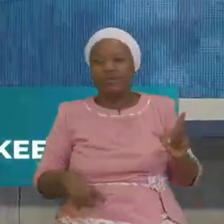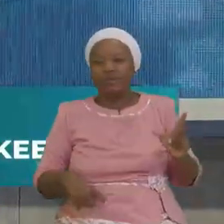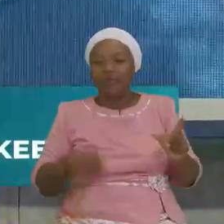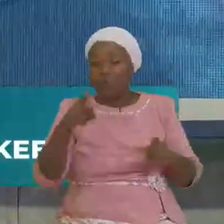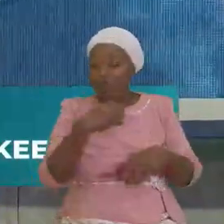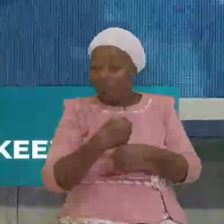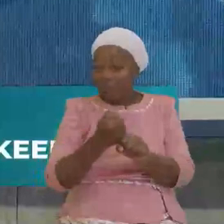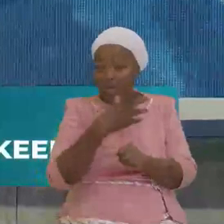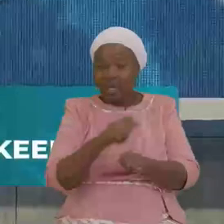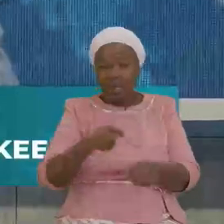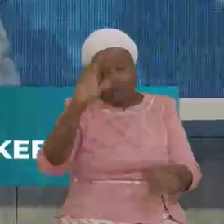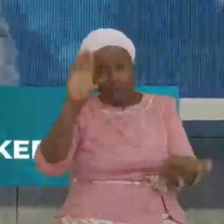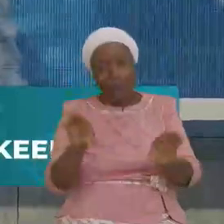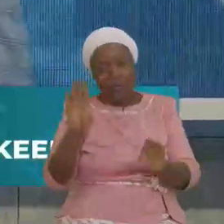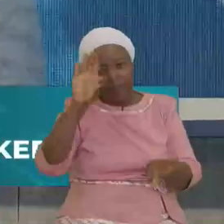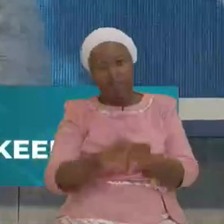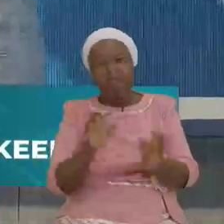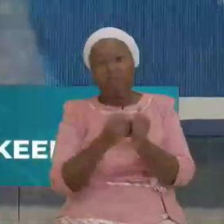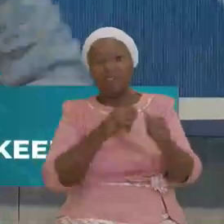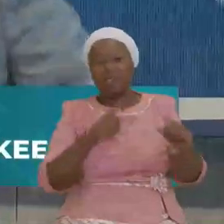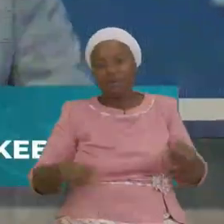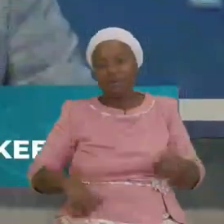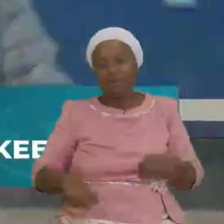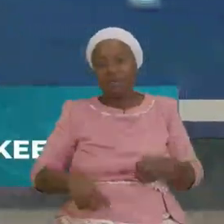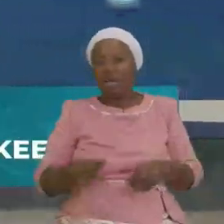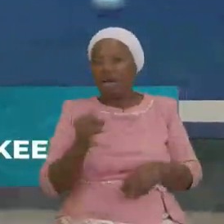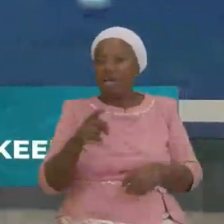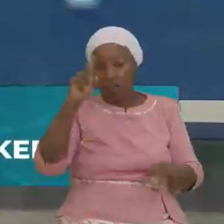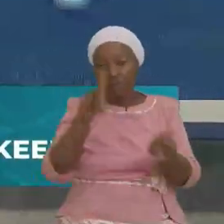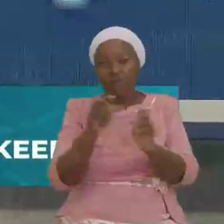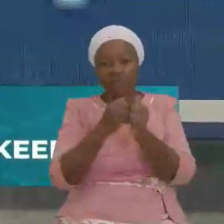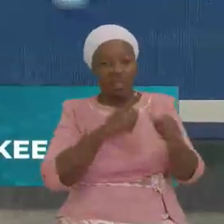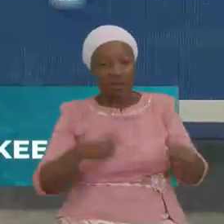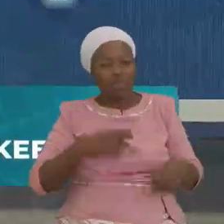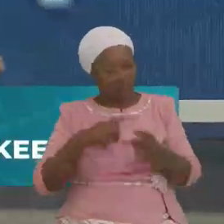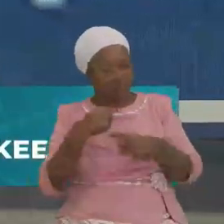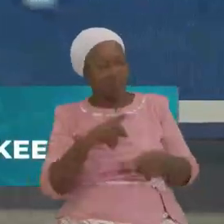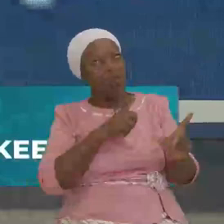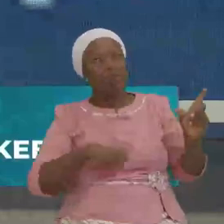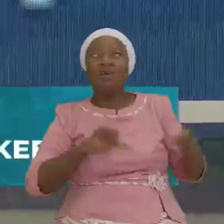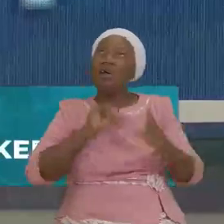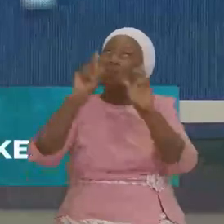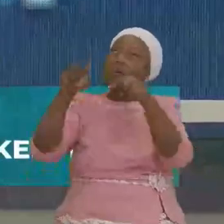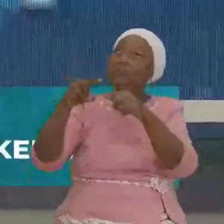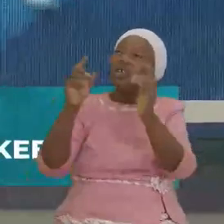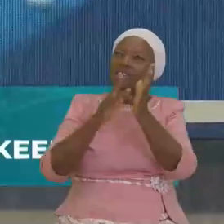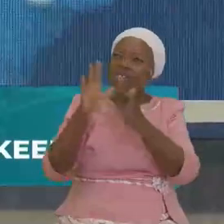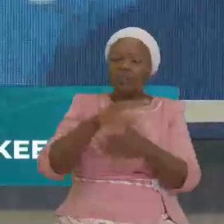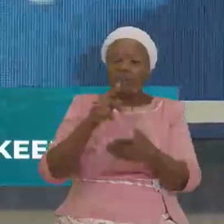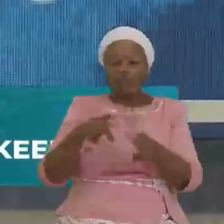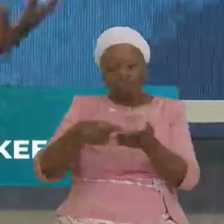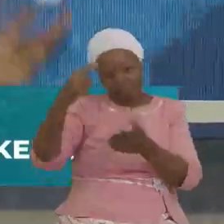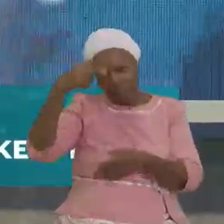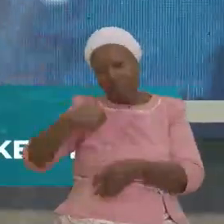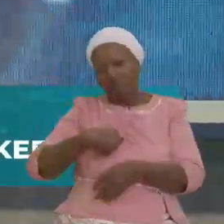Vous faites un accord avec le Seigneur. Vous faites alliance avec le Seigneur. Tu dis, Seigneur, je viens